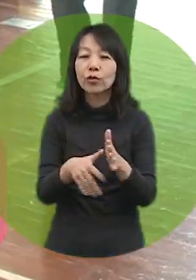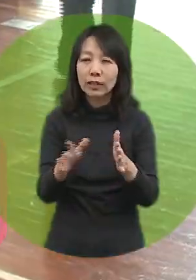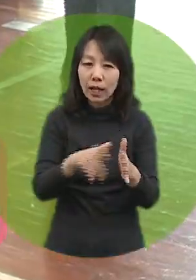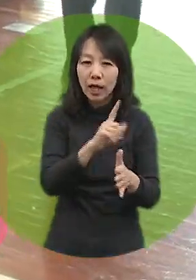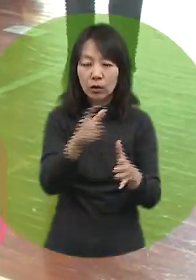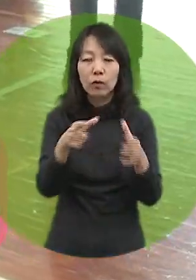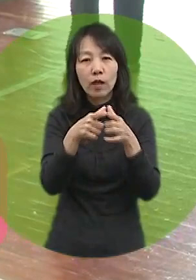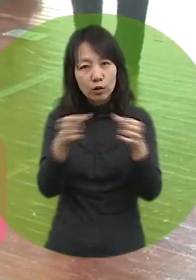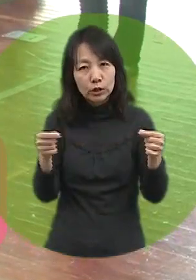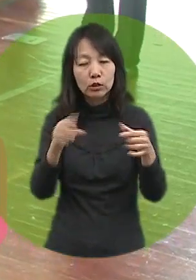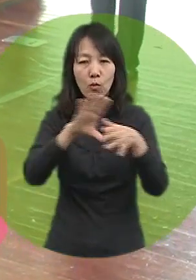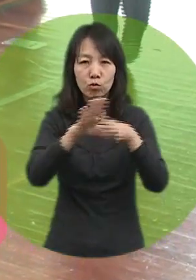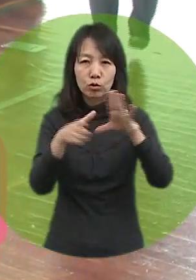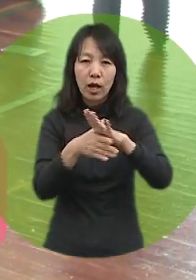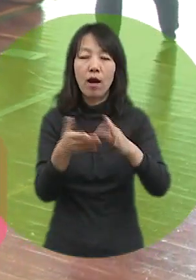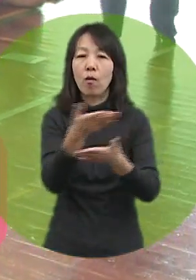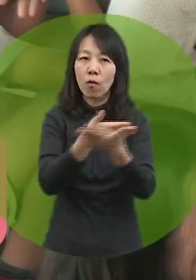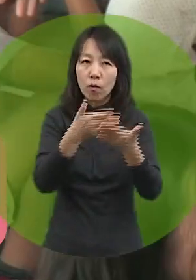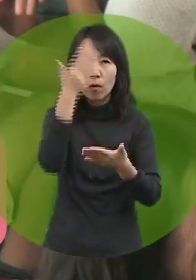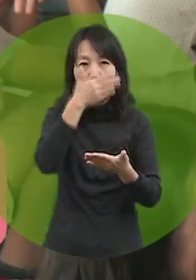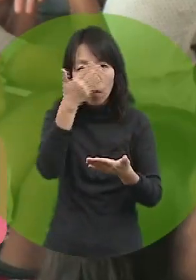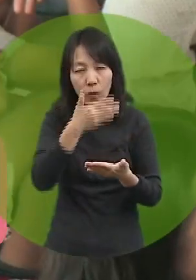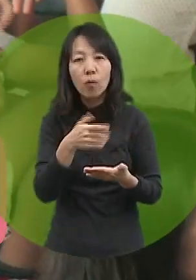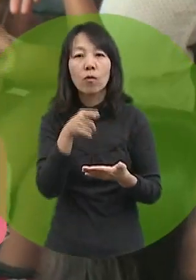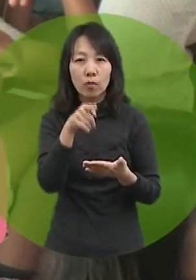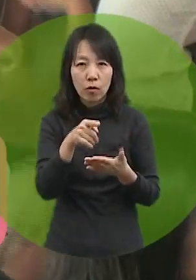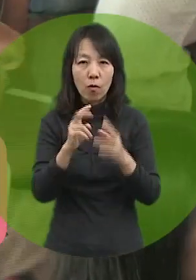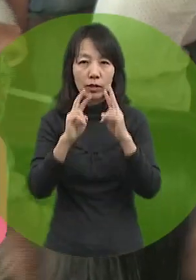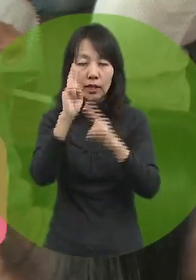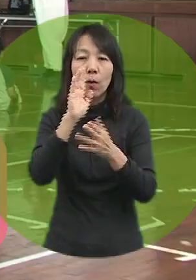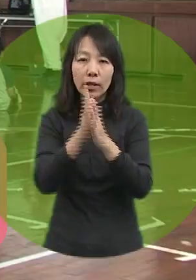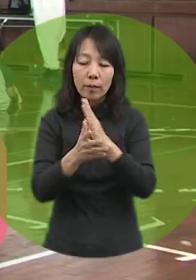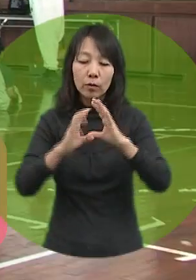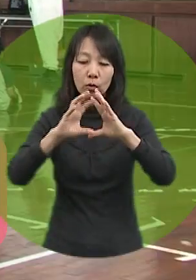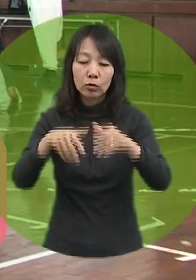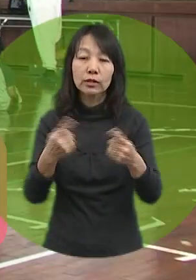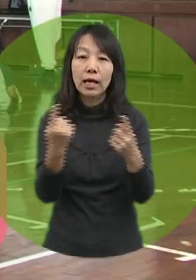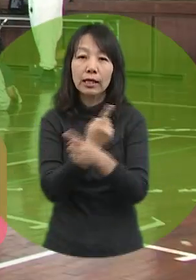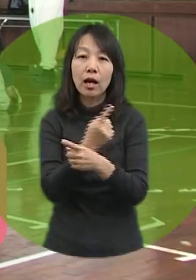ことで、沖縄県の国際化に向けた底上げを図っています。